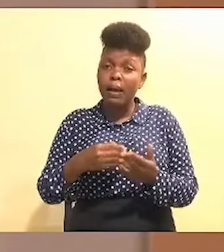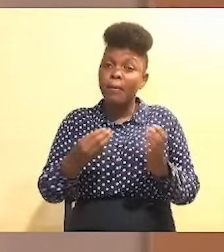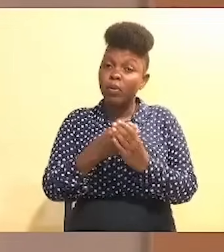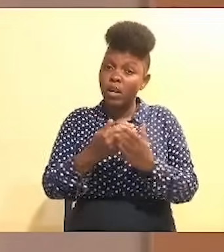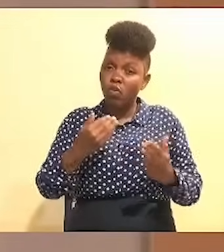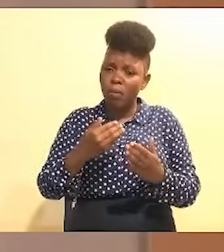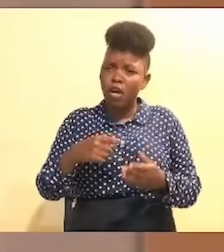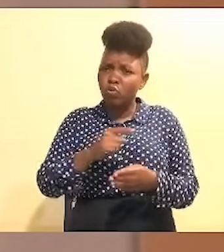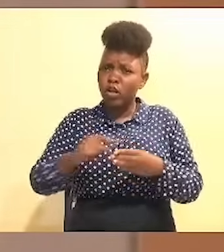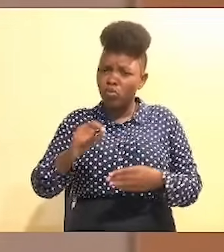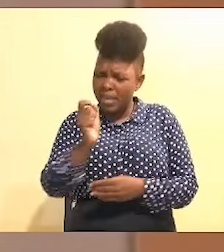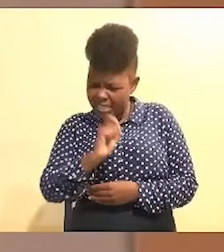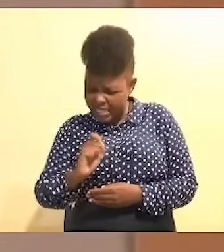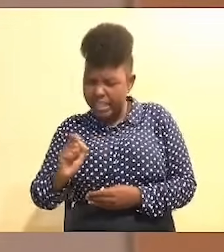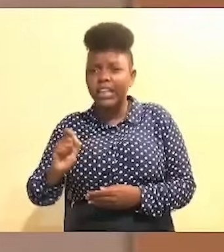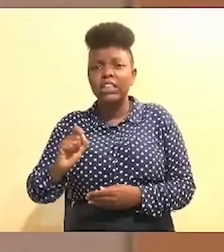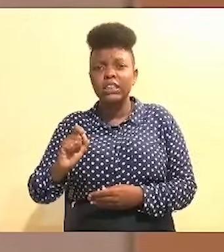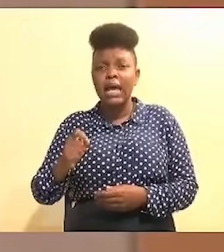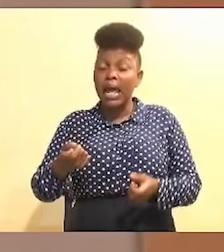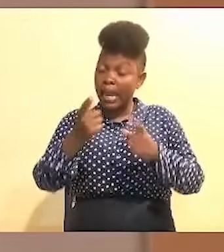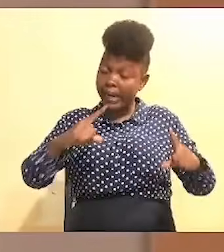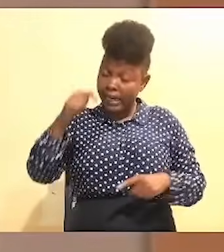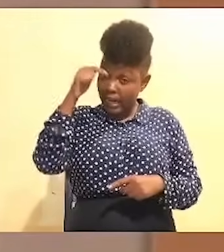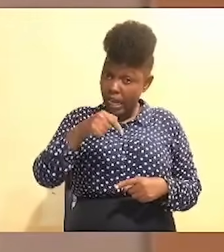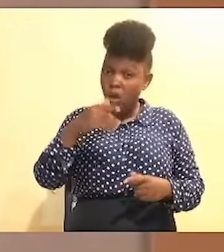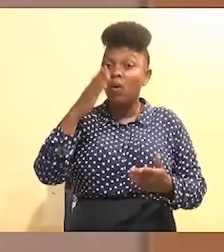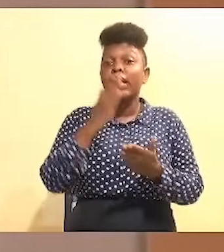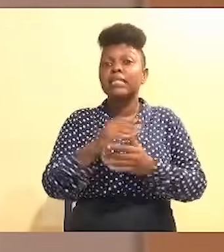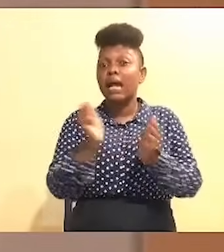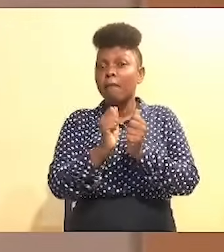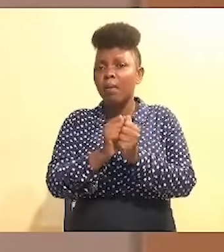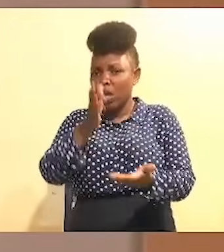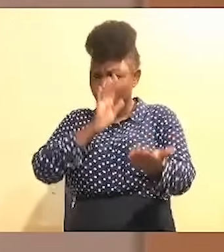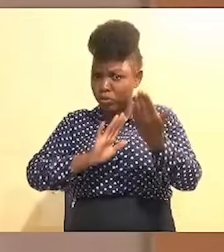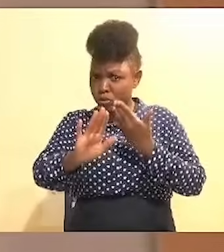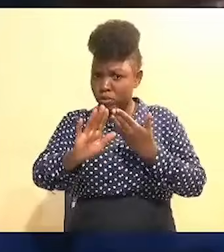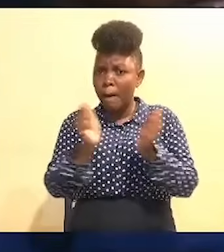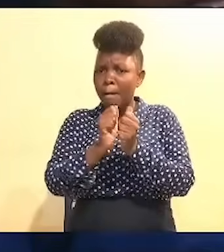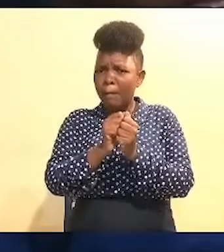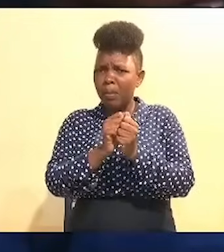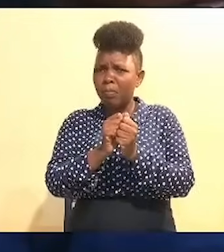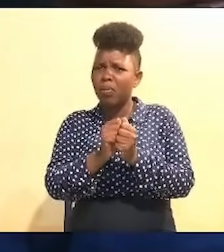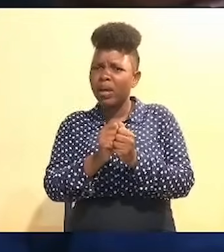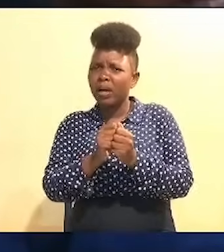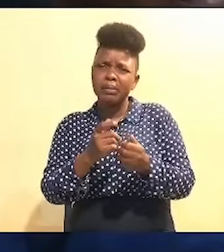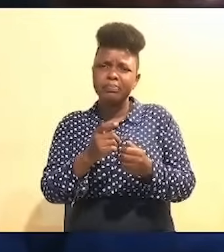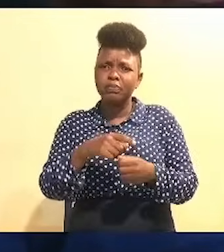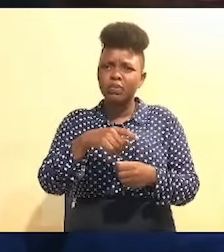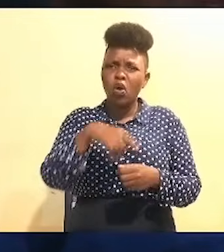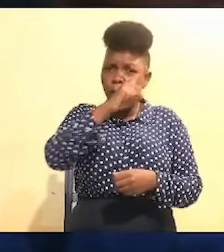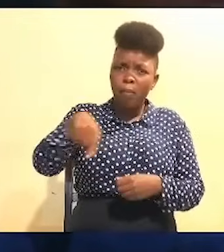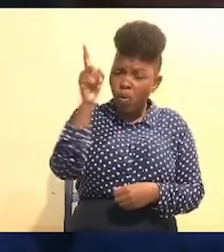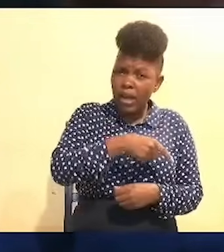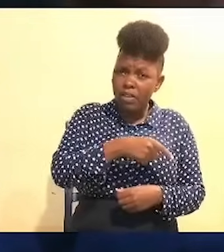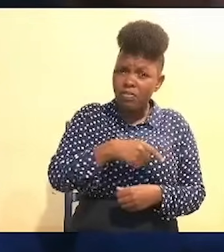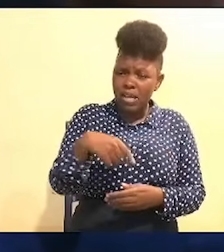signature kusign, lakini leo hii katika maswala ya kudhibiti maswala ya uhalifu, sahihi ya